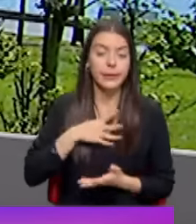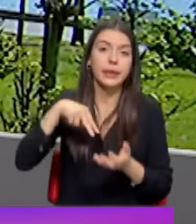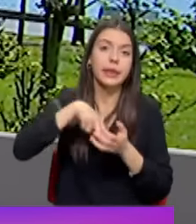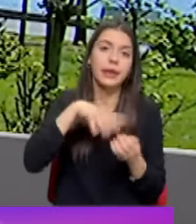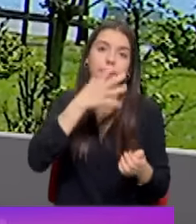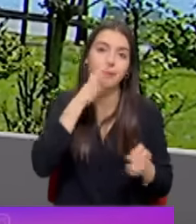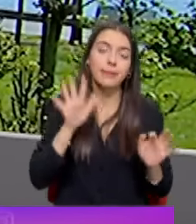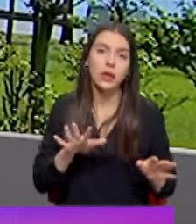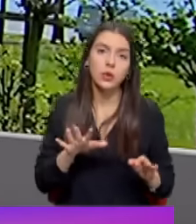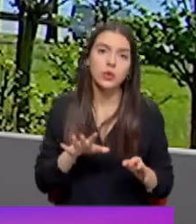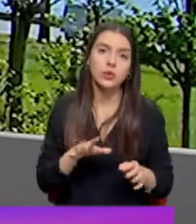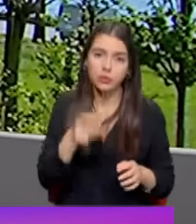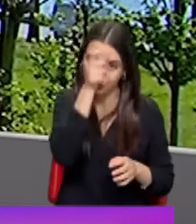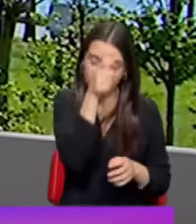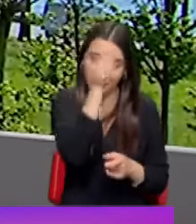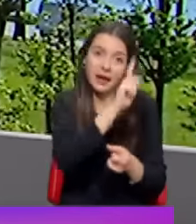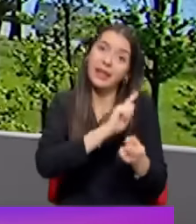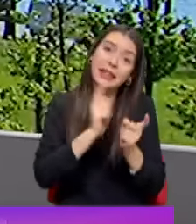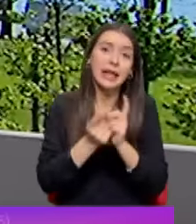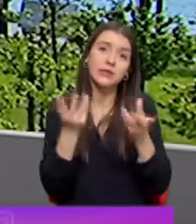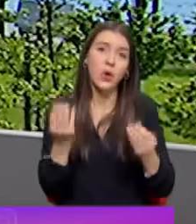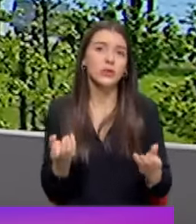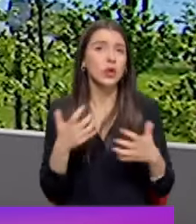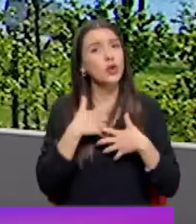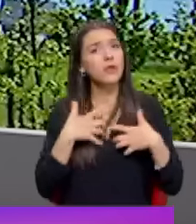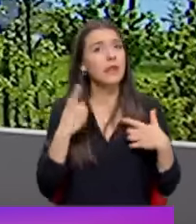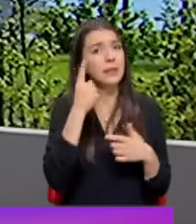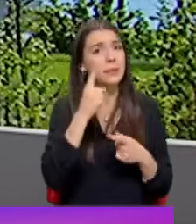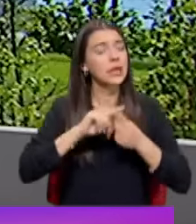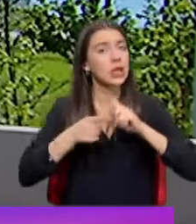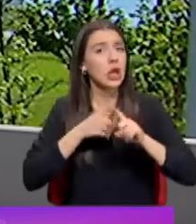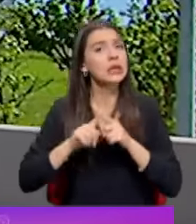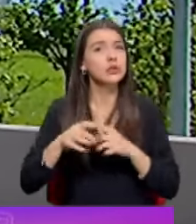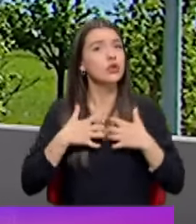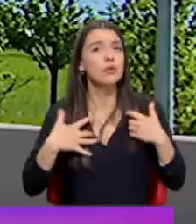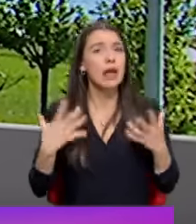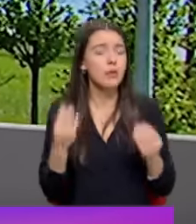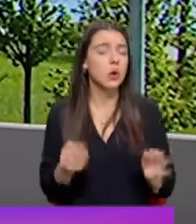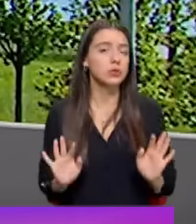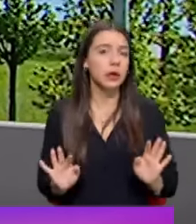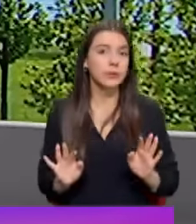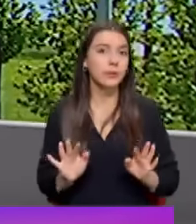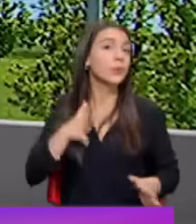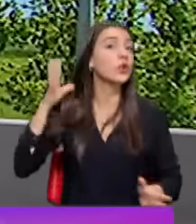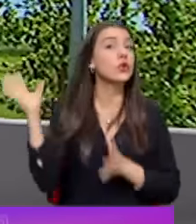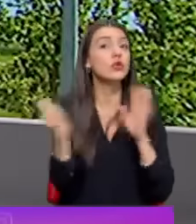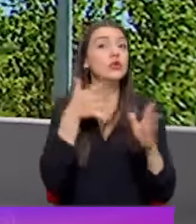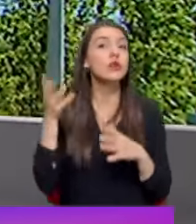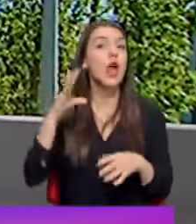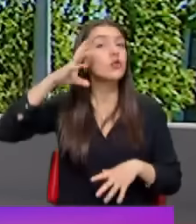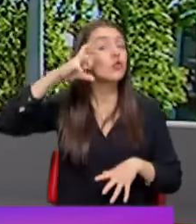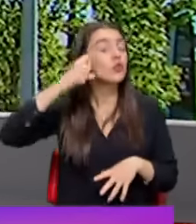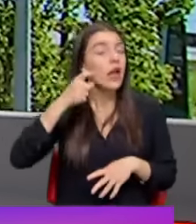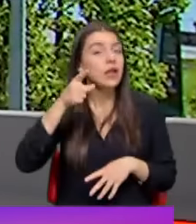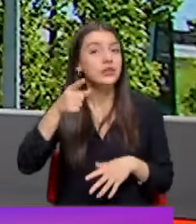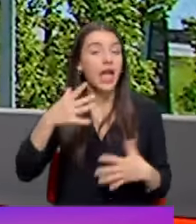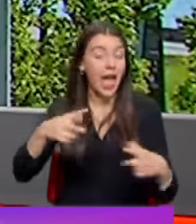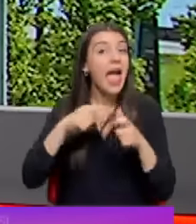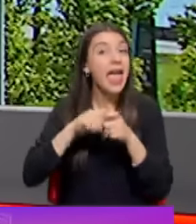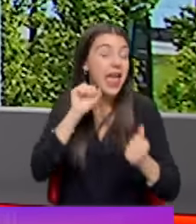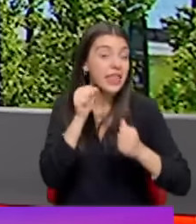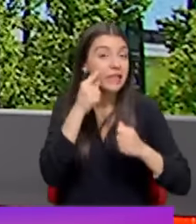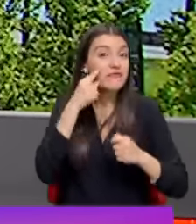ülke yerine. Güvendiğimiz bir ülke olsaydı, yönetenlerine özellikle. Rüzgarının, güneşinin bile sağladığı